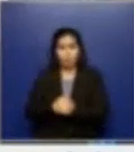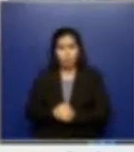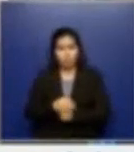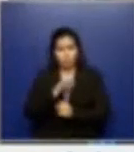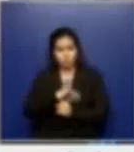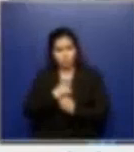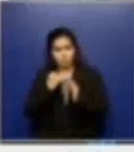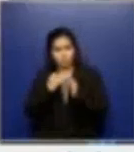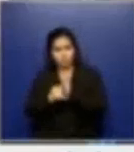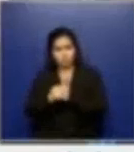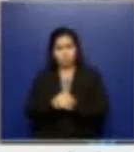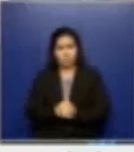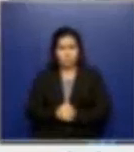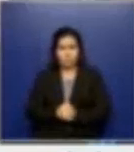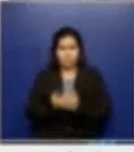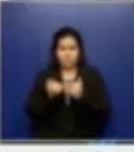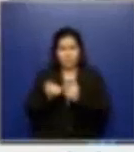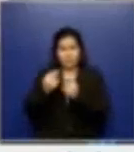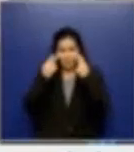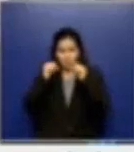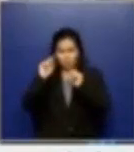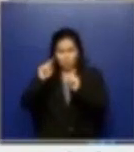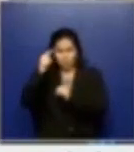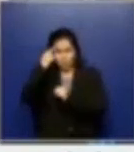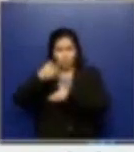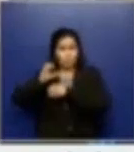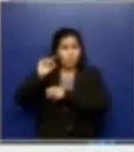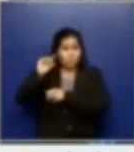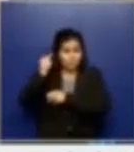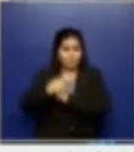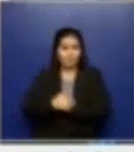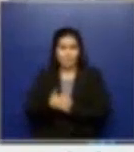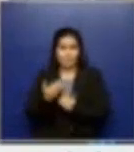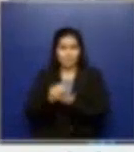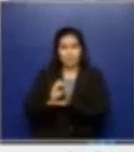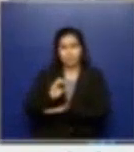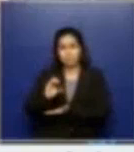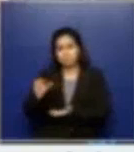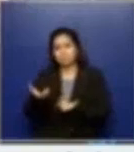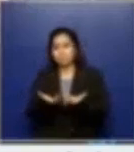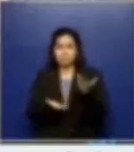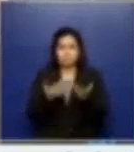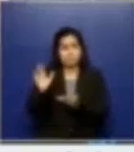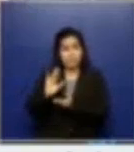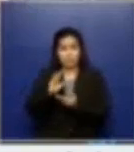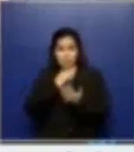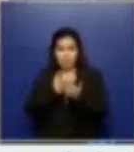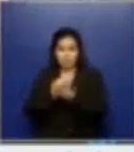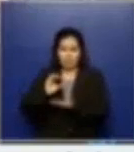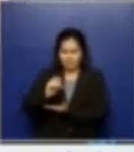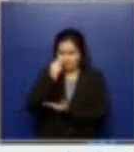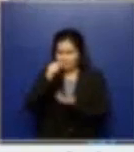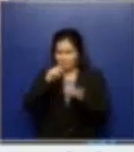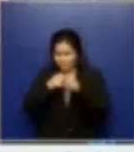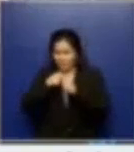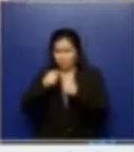ดเพราะนั้นท่านต้องทบทวนแล้วคิดใหม่แล้วท่านอย่าไปลงทุนแบบนั้นเถอะถ้าลงทุนแล้วมันยังไปอย่างเงี้ยท่านน